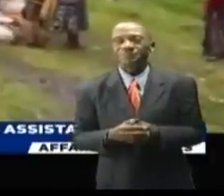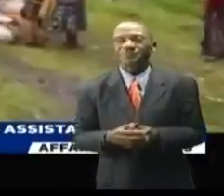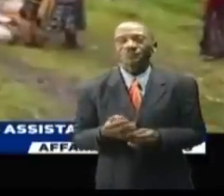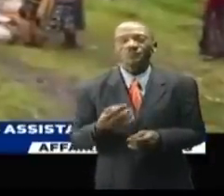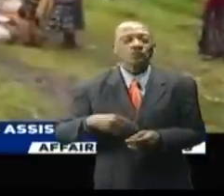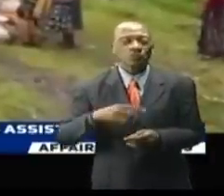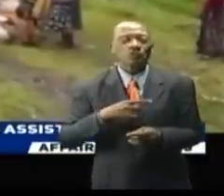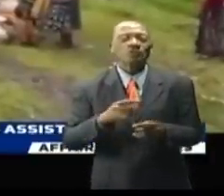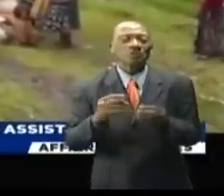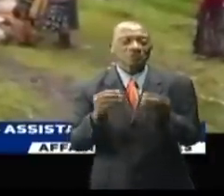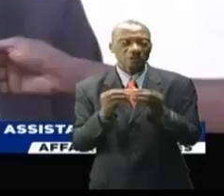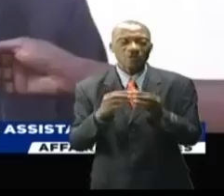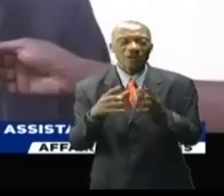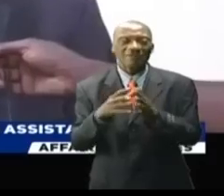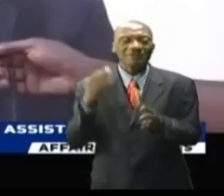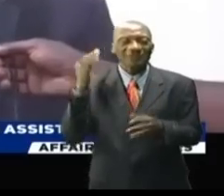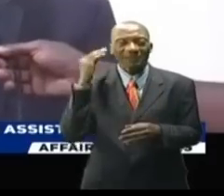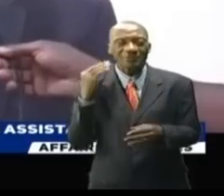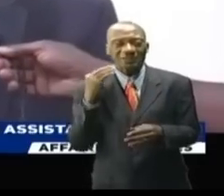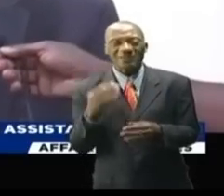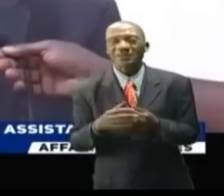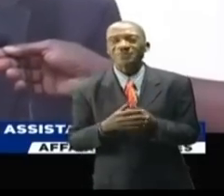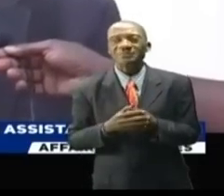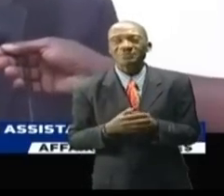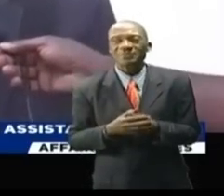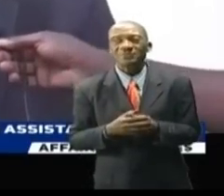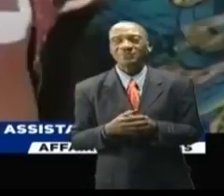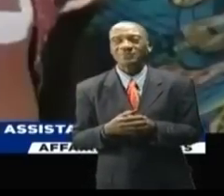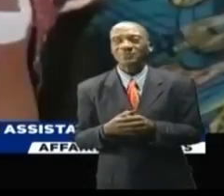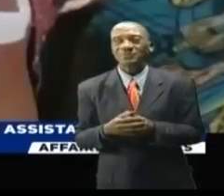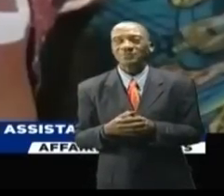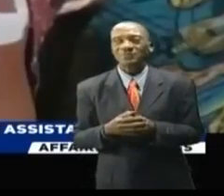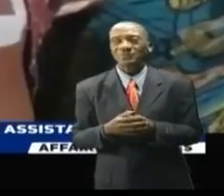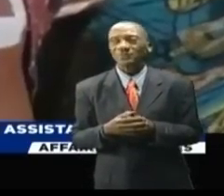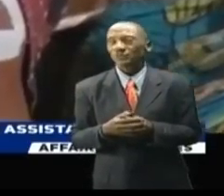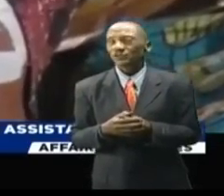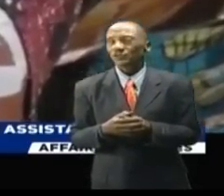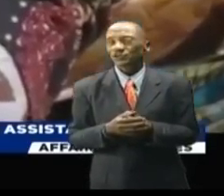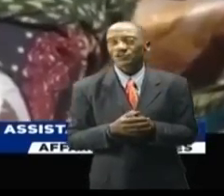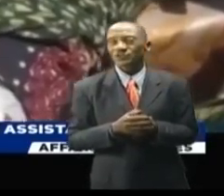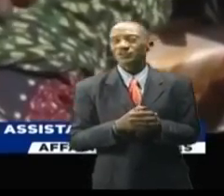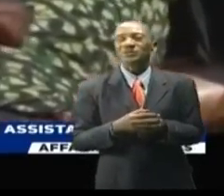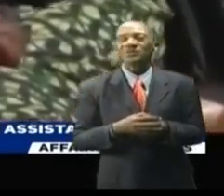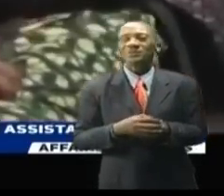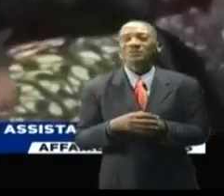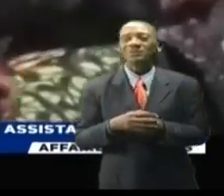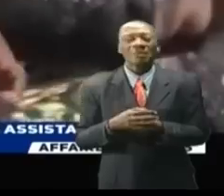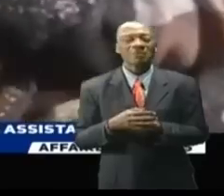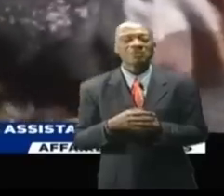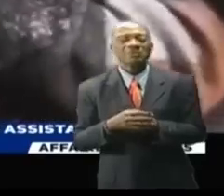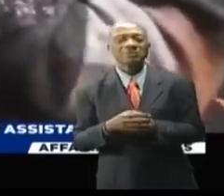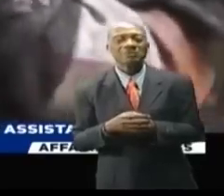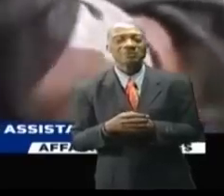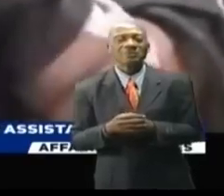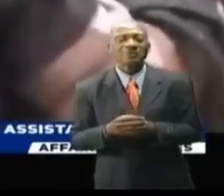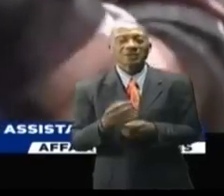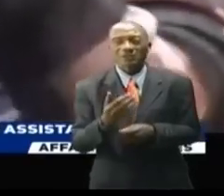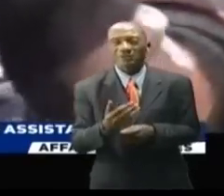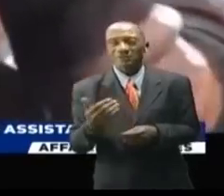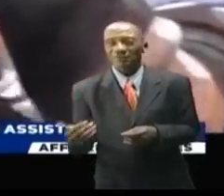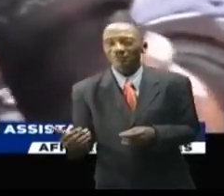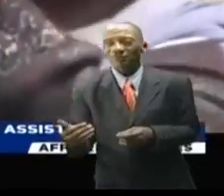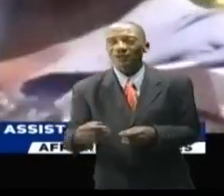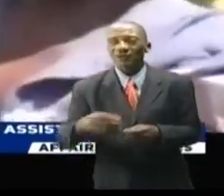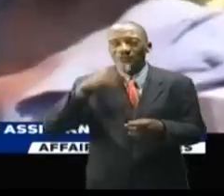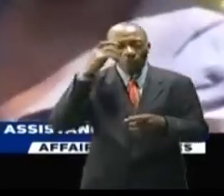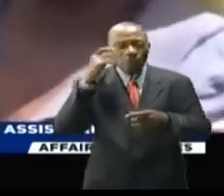civils, urgence absolue d'apporter des secours d'urgence aux blessés, les enfants, les femmes,